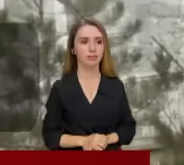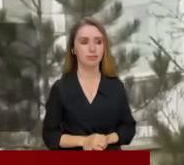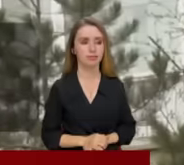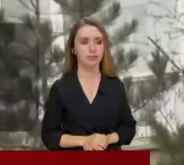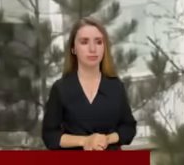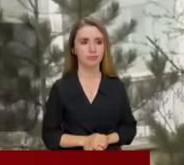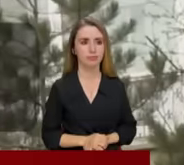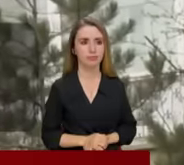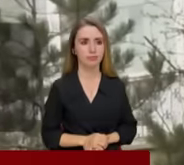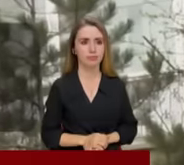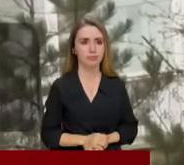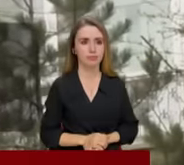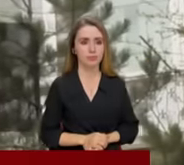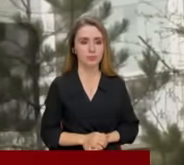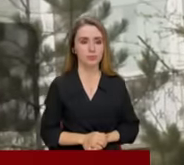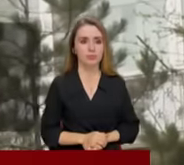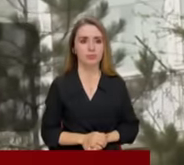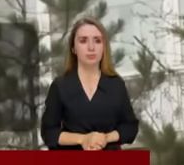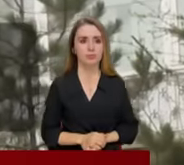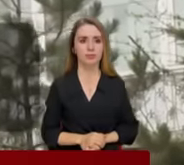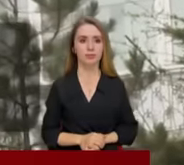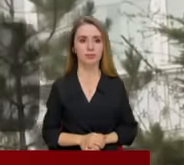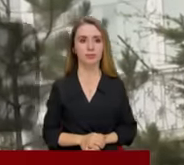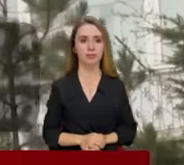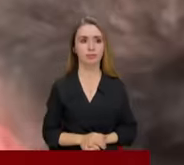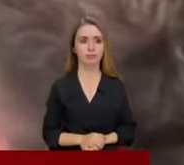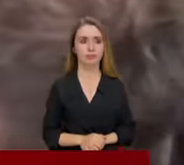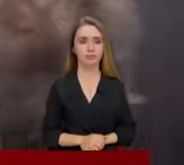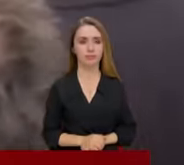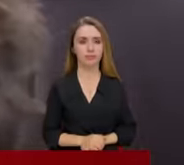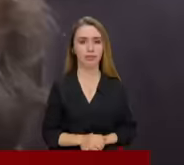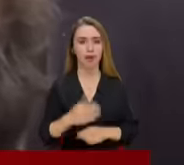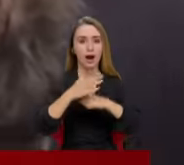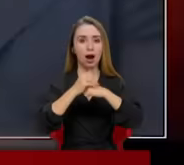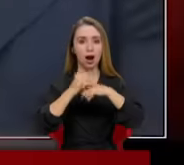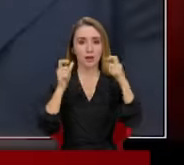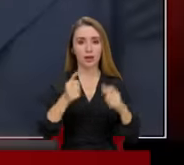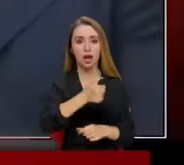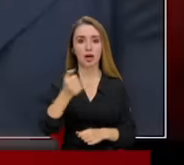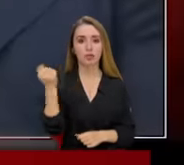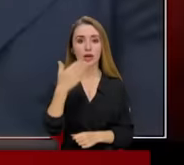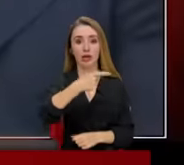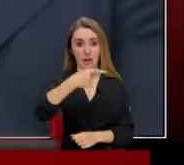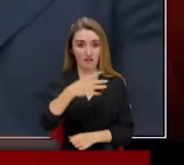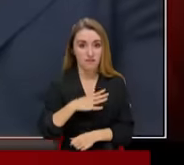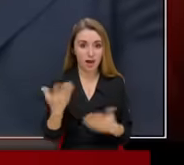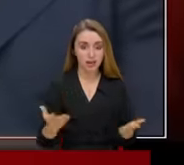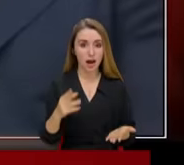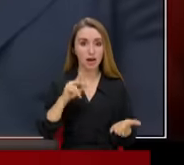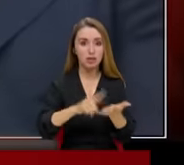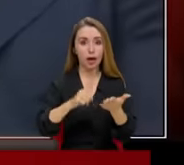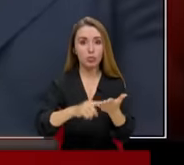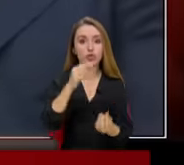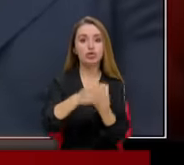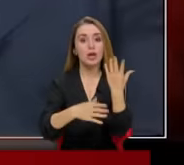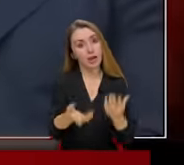mi? Mal beyanını açıklayan rakibim onu da eksik açıklamış. Antalya'da 600 tane dairem varsa, tapusunu